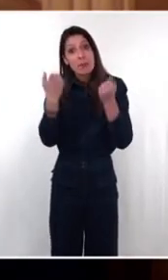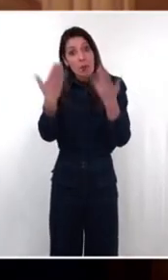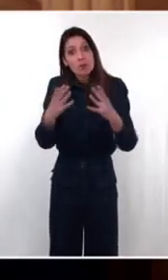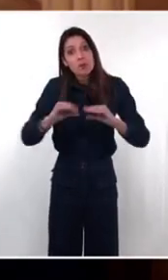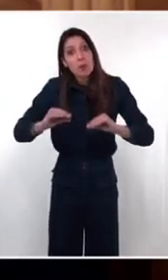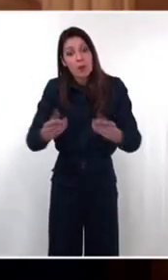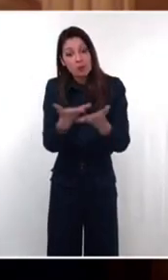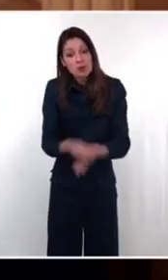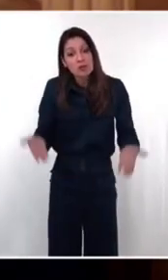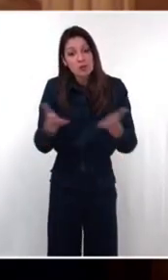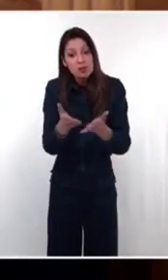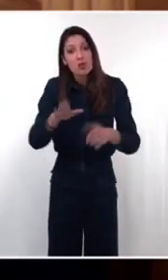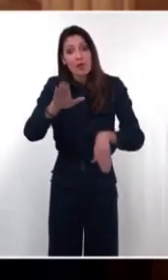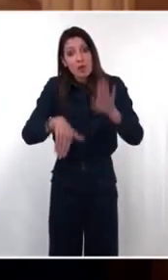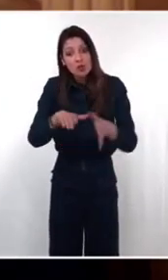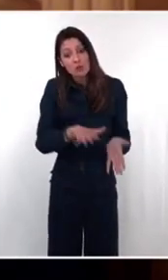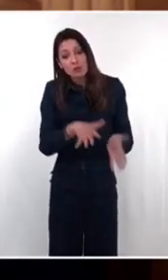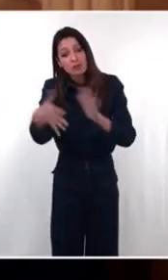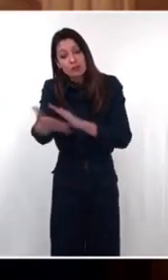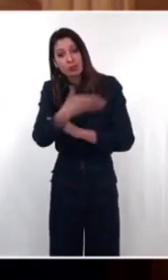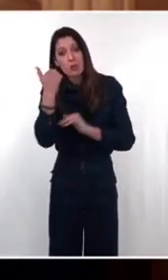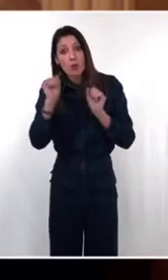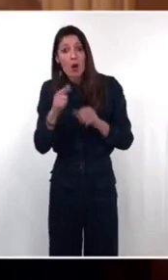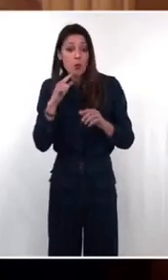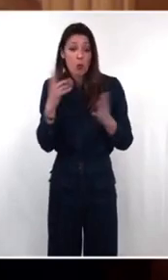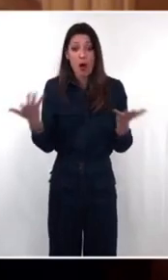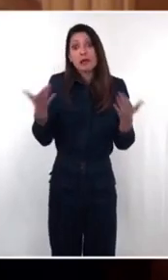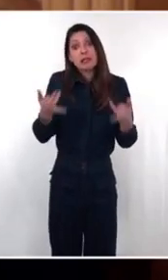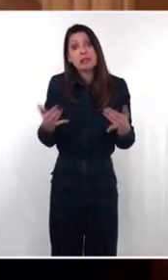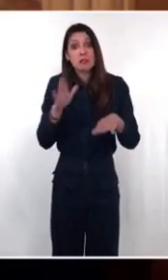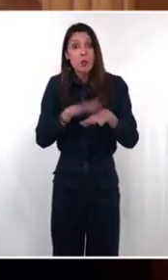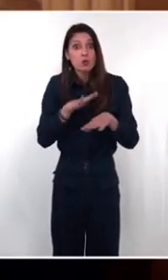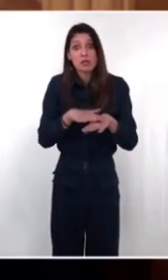concrètes pour améliorer le fonctionnement de cette collégialité qui ne fonctionne pas. Voilà. Voilà.